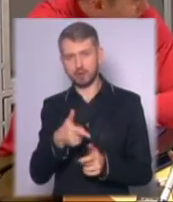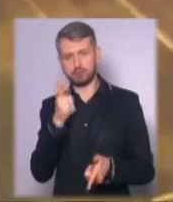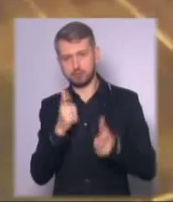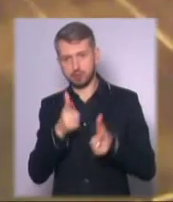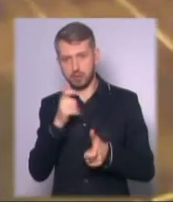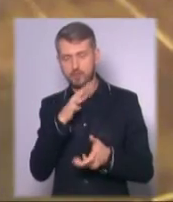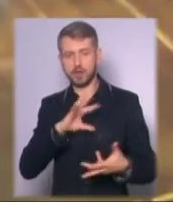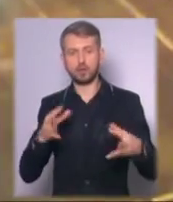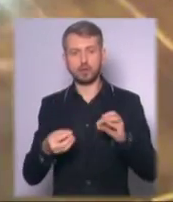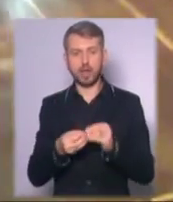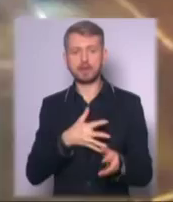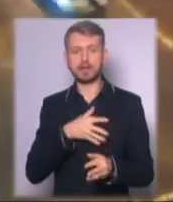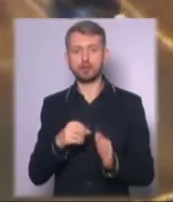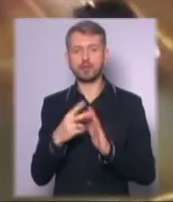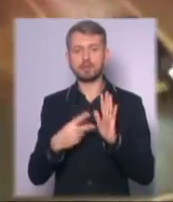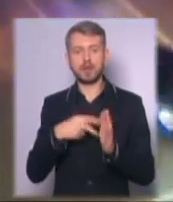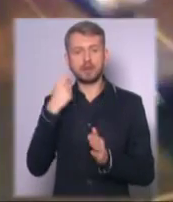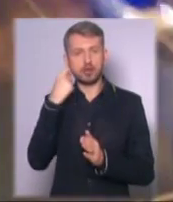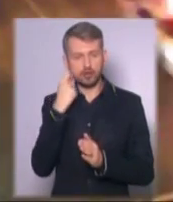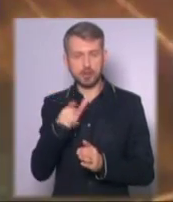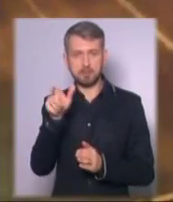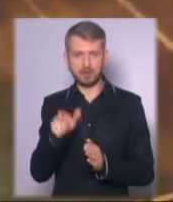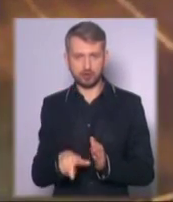результаті загинув 17-річний пасажир іномарки.